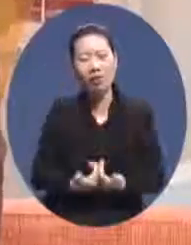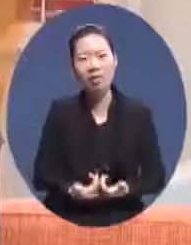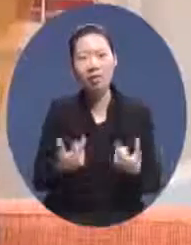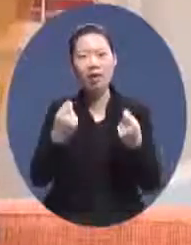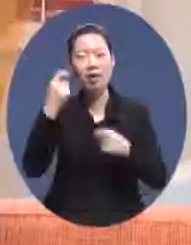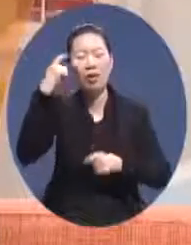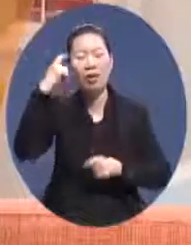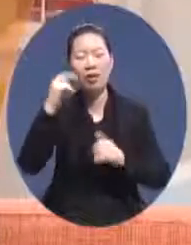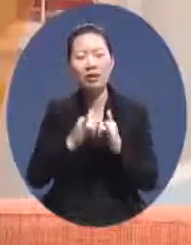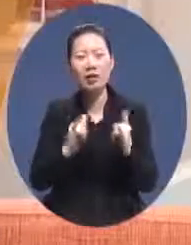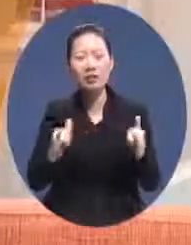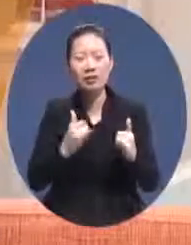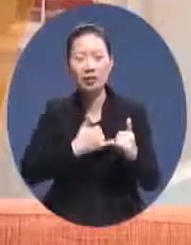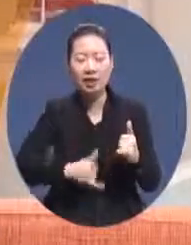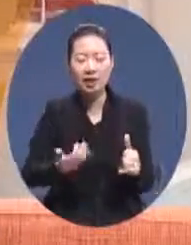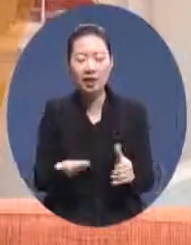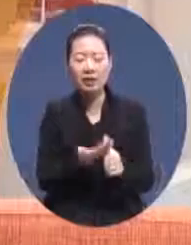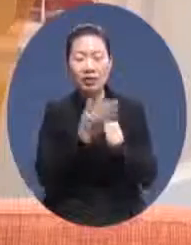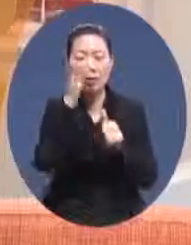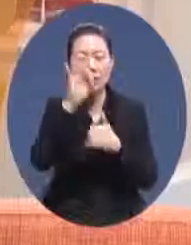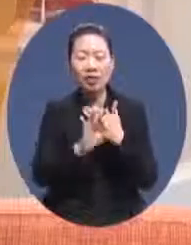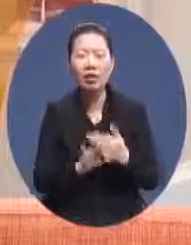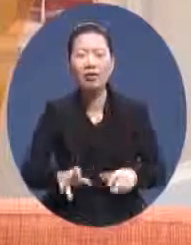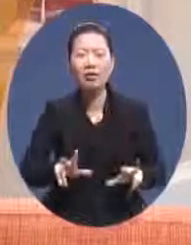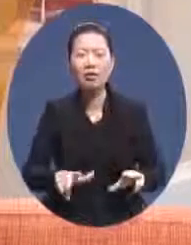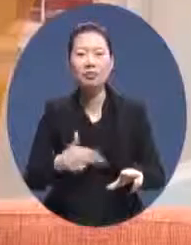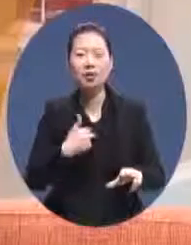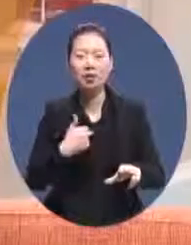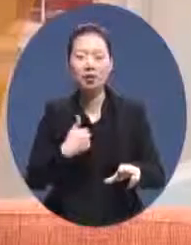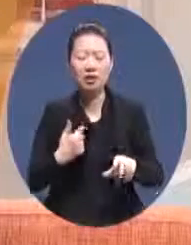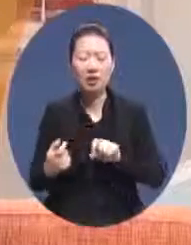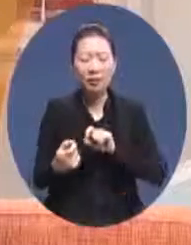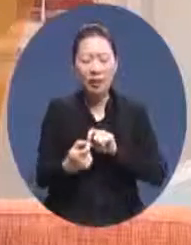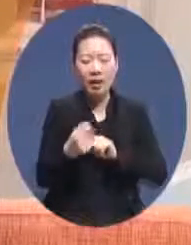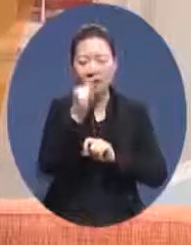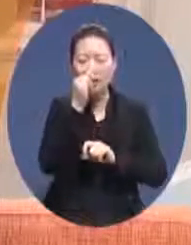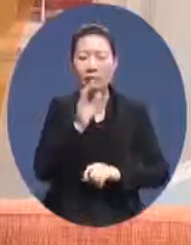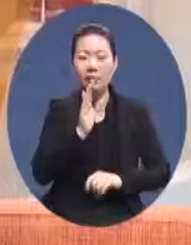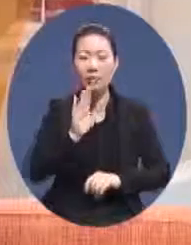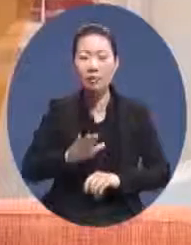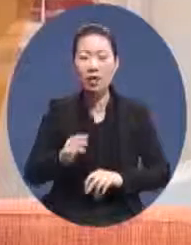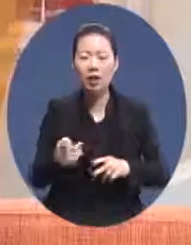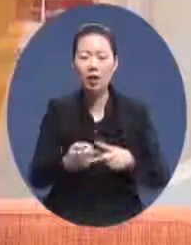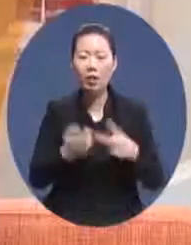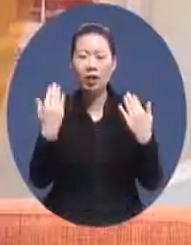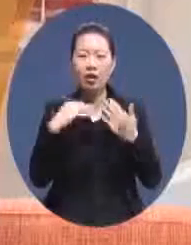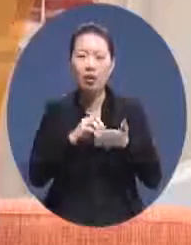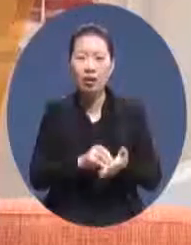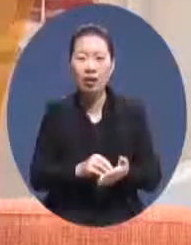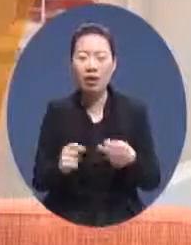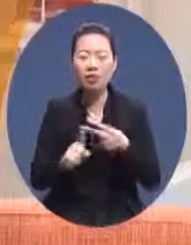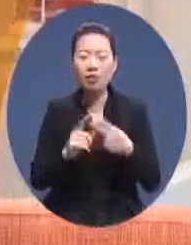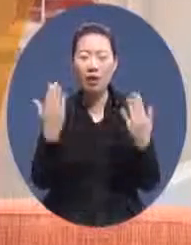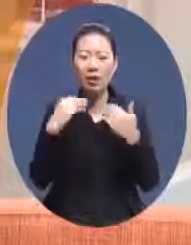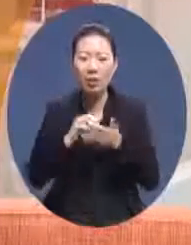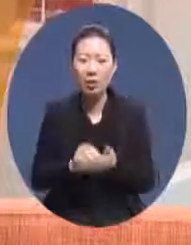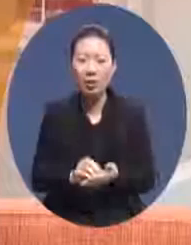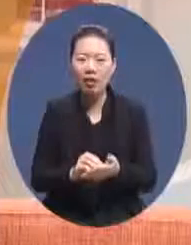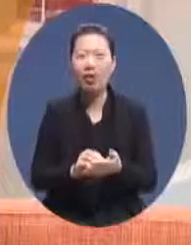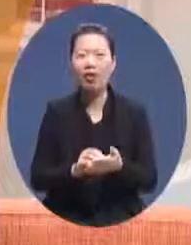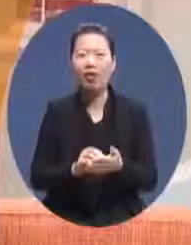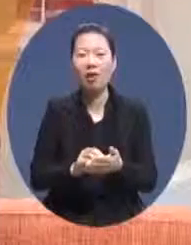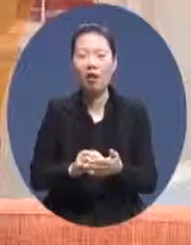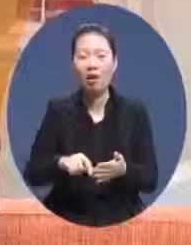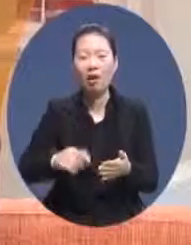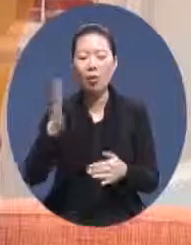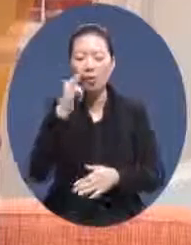네. 왜냐하면 사람이 왜 아이를 키우다 보면 지금은 내가 얘 옆에 붙어 있어줘야 되지만 이제 초등학교를 가고 중학교를 가고 이러면서 점점